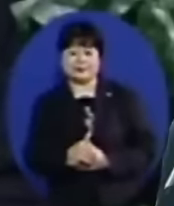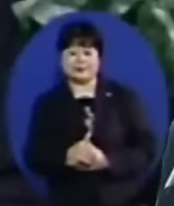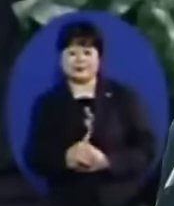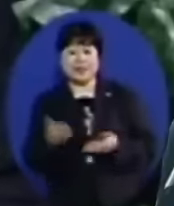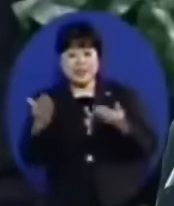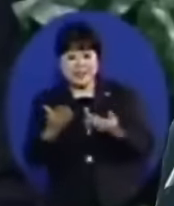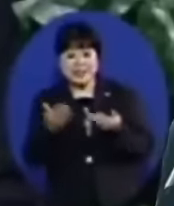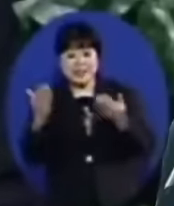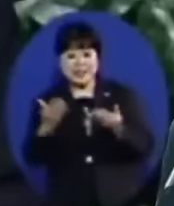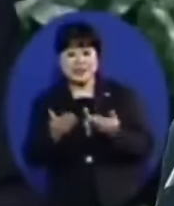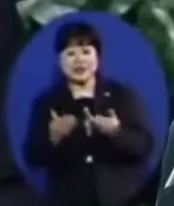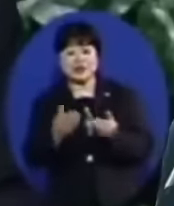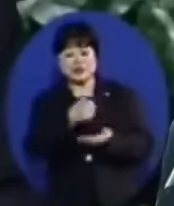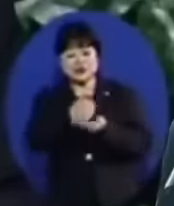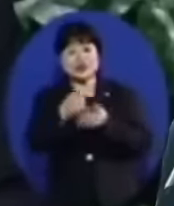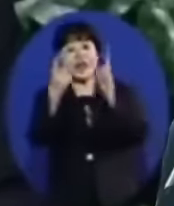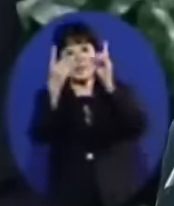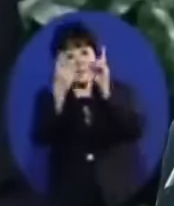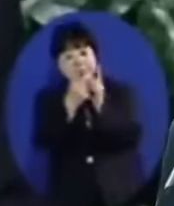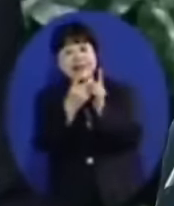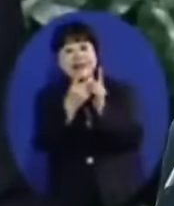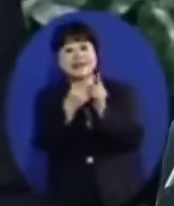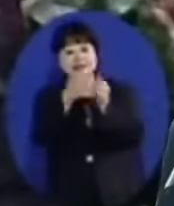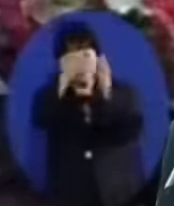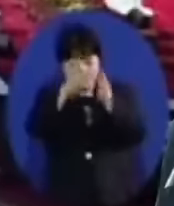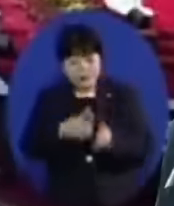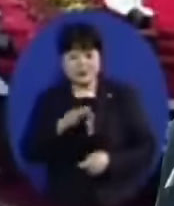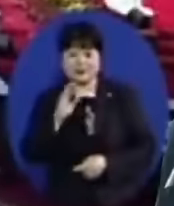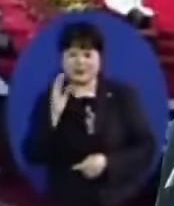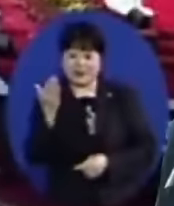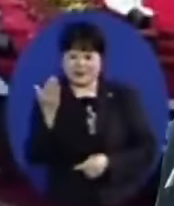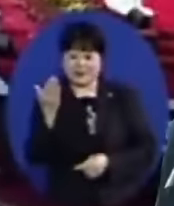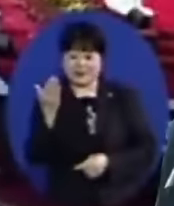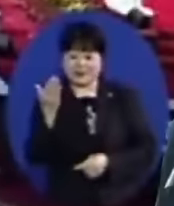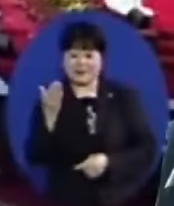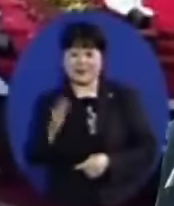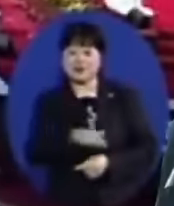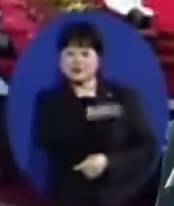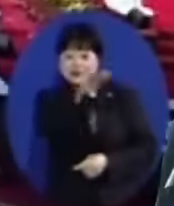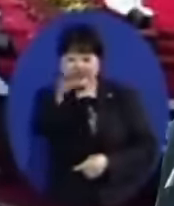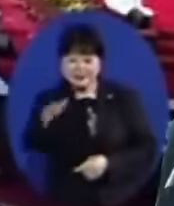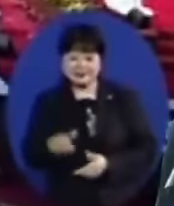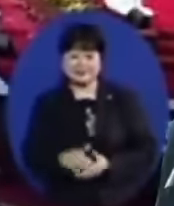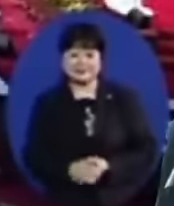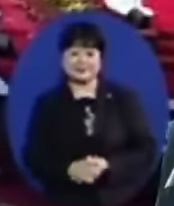역사는 그와 만나는 사람 통해 나타나는 것입니다. 그렇기 때문에 우리는